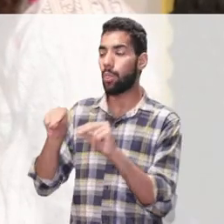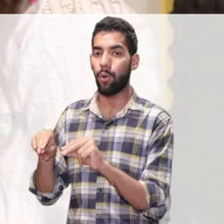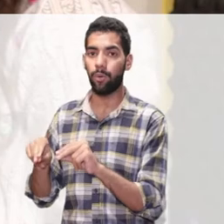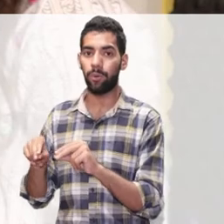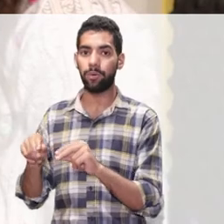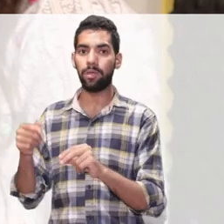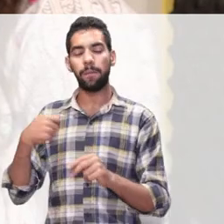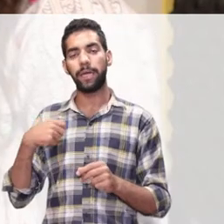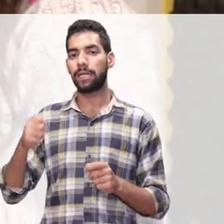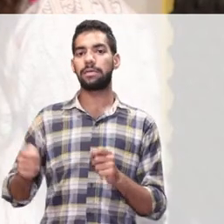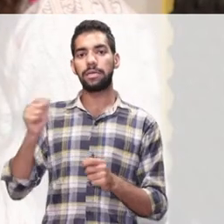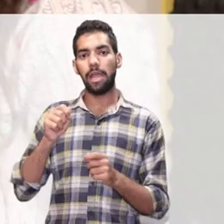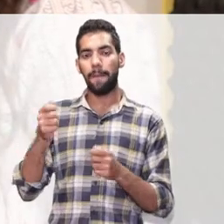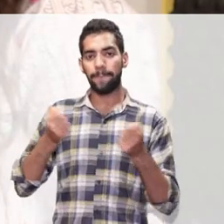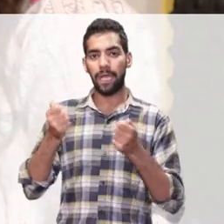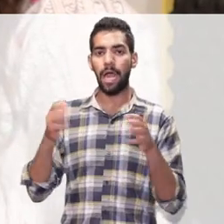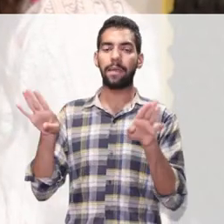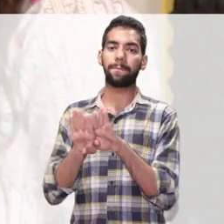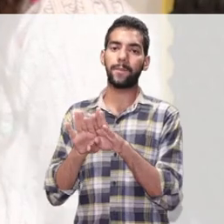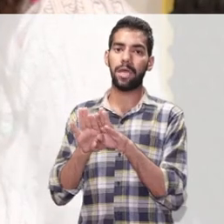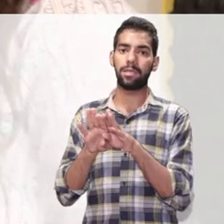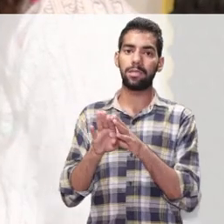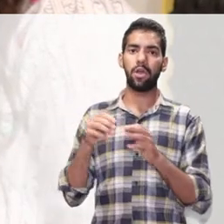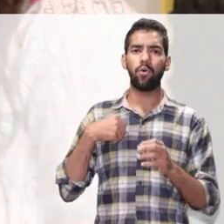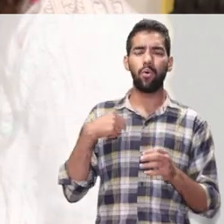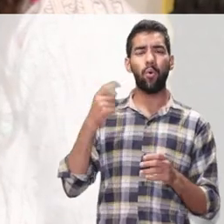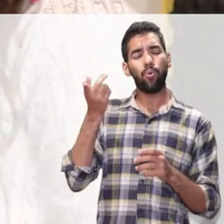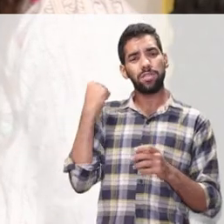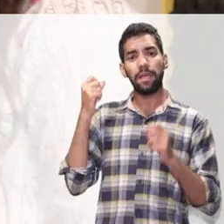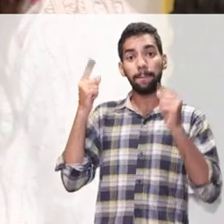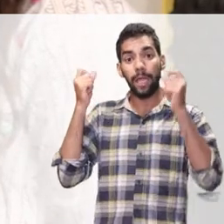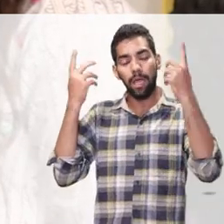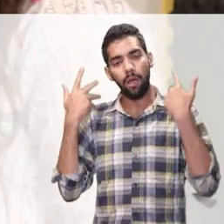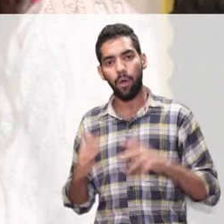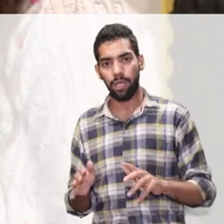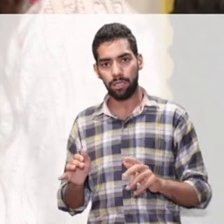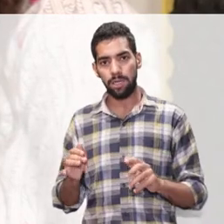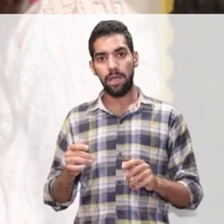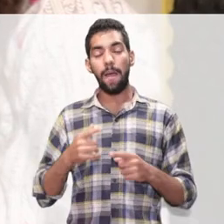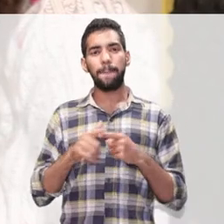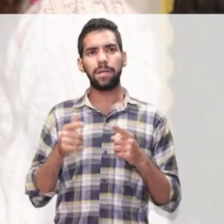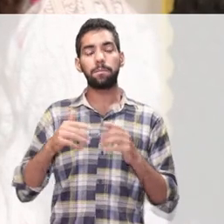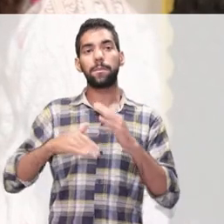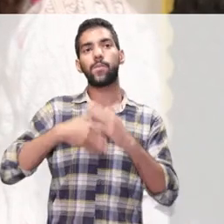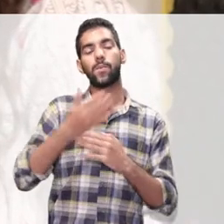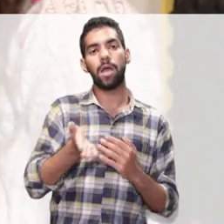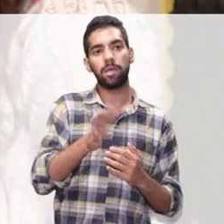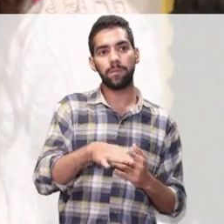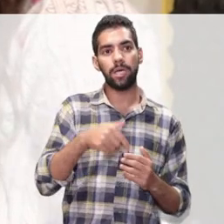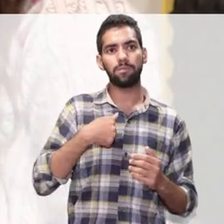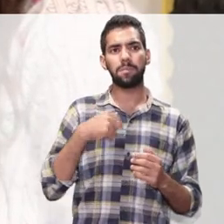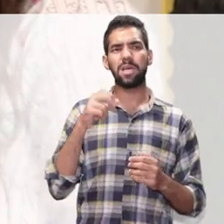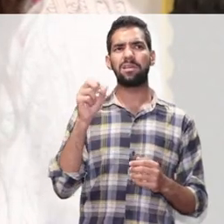है गाड़ी निकाल दी अच्छा उस वक्त तो गुस्सा चढ़ा था ठीक है मैं यह बात तो उसके साथ कर गया अब कोई एवं